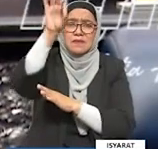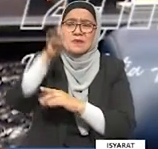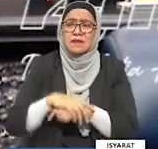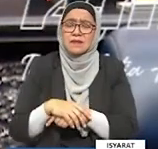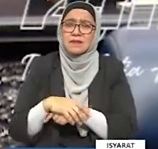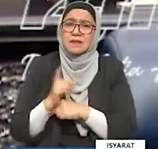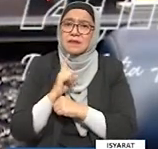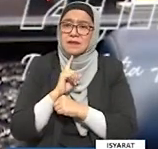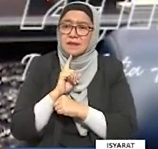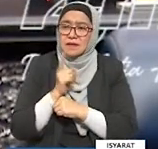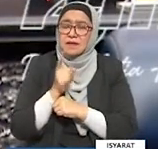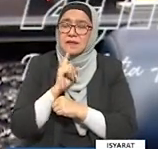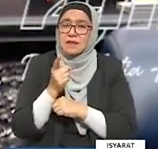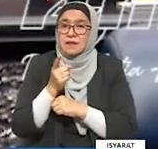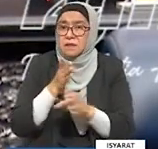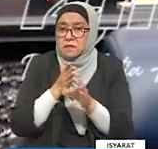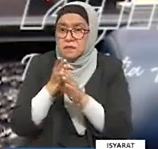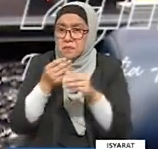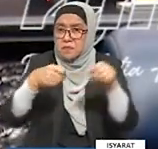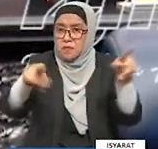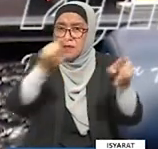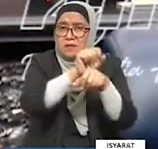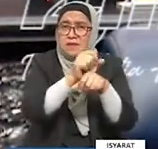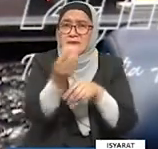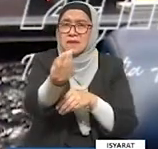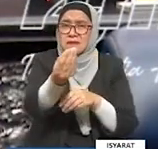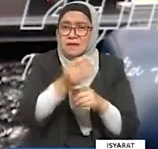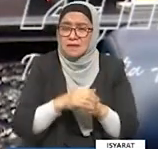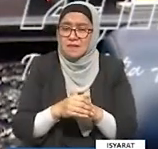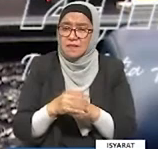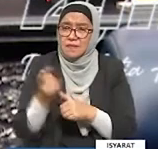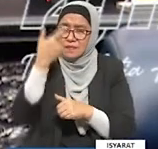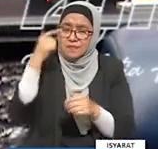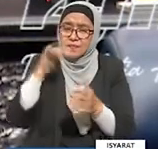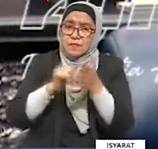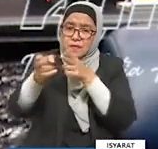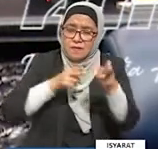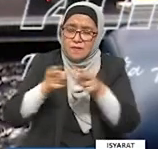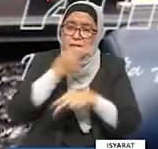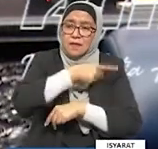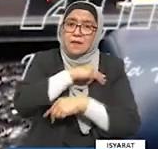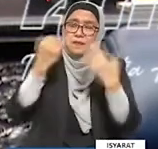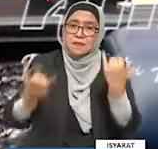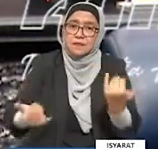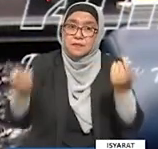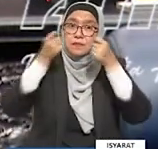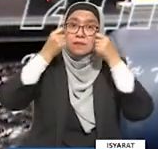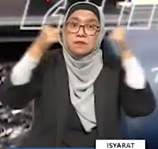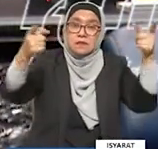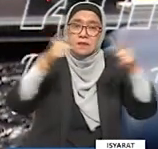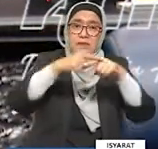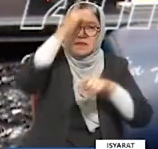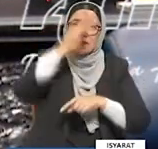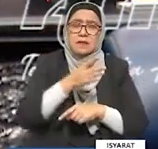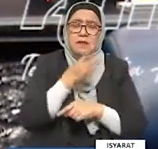kurang. Maka ini satu usaha kementerian sekarang untuk melahirkan kesedaran di kalangan ibu bapa, khususnya the first